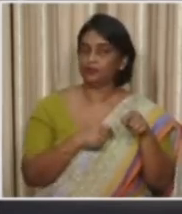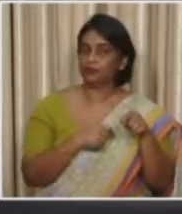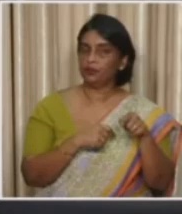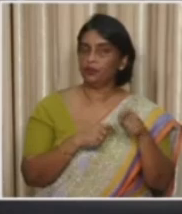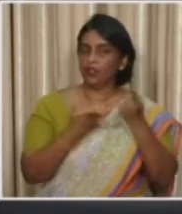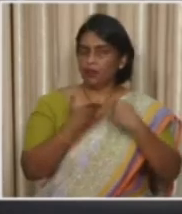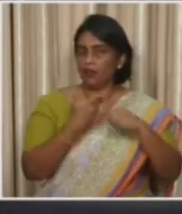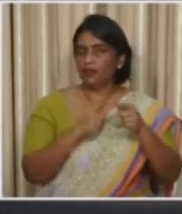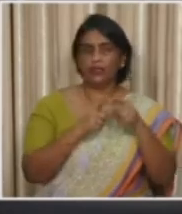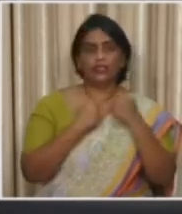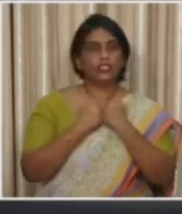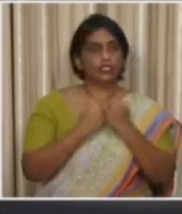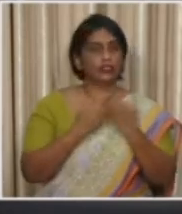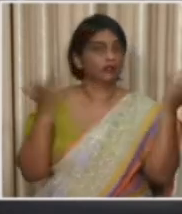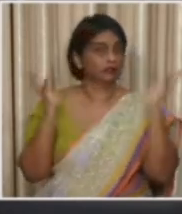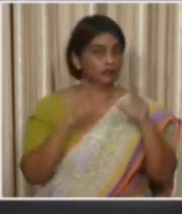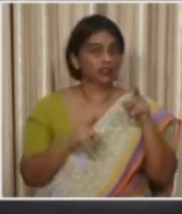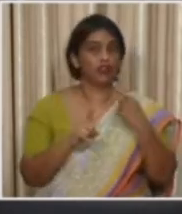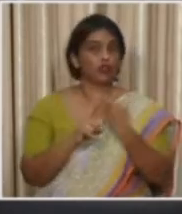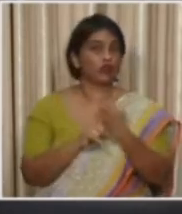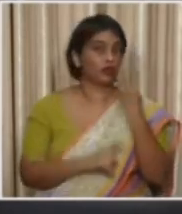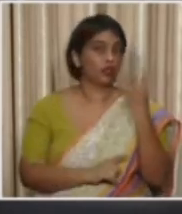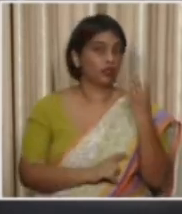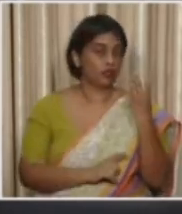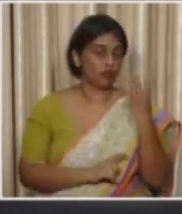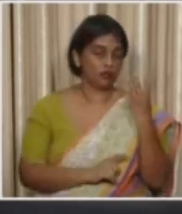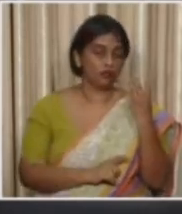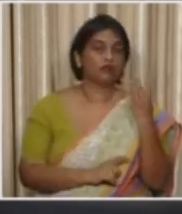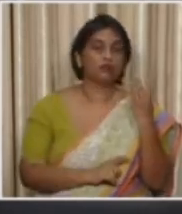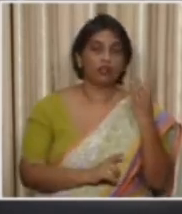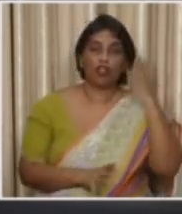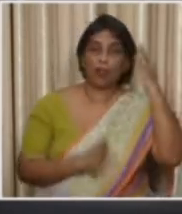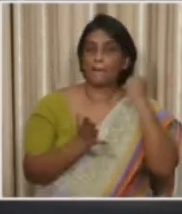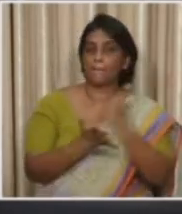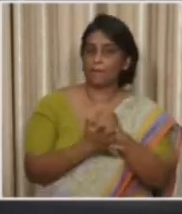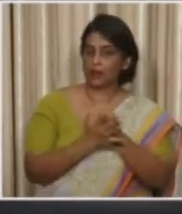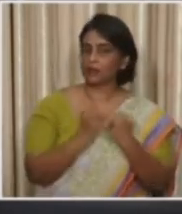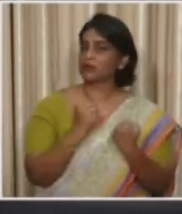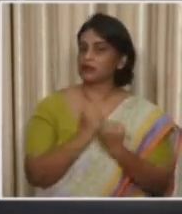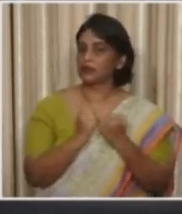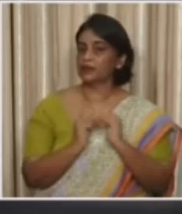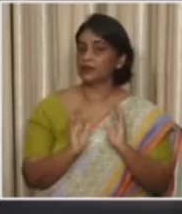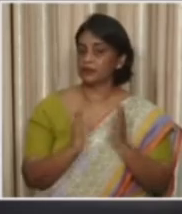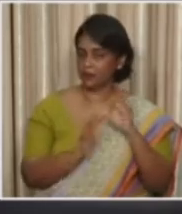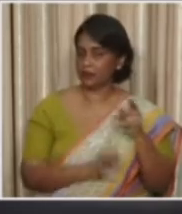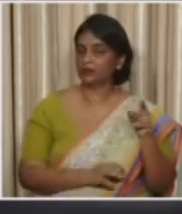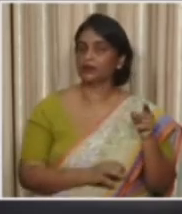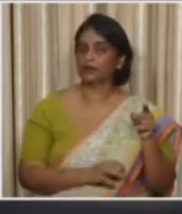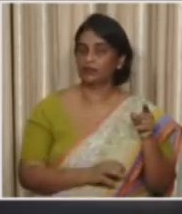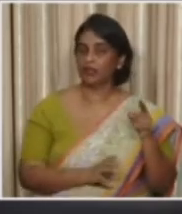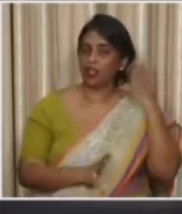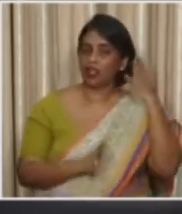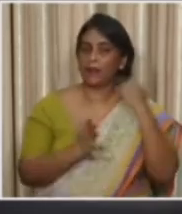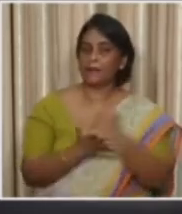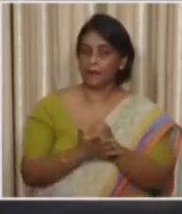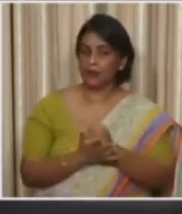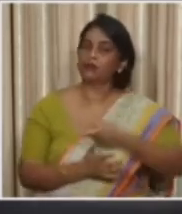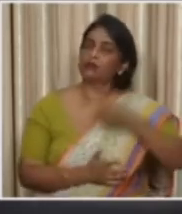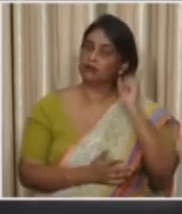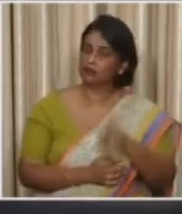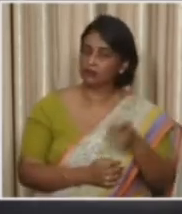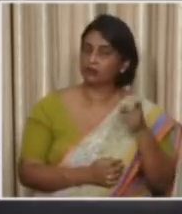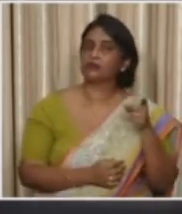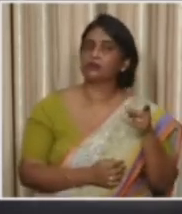බහුවිධ ප්‍රවාහන මධ්‍යස්ථානයේ කෝටි 3000ක ලෝක බැංකු ආධාරය යටතේ පටන් අරන් තියෙනවා. ලෝක බැංකු එකඟ වෙලා